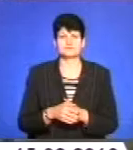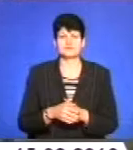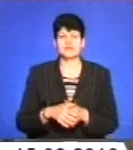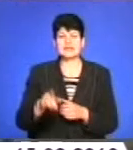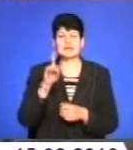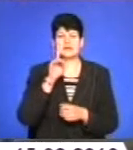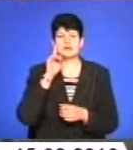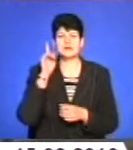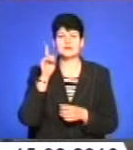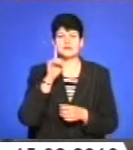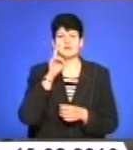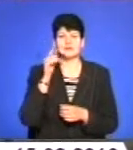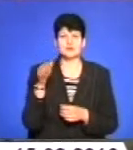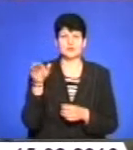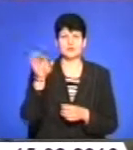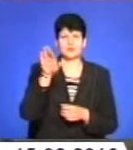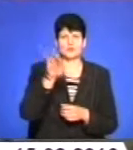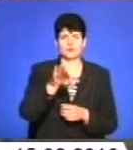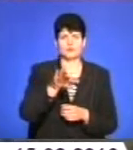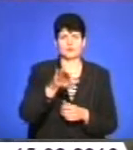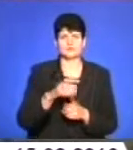зеленому горбочку.